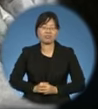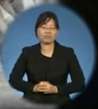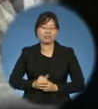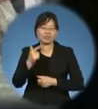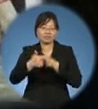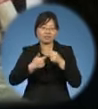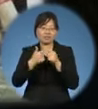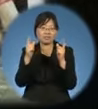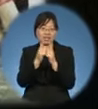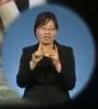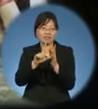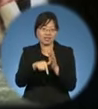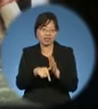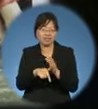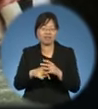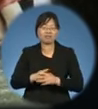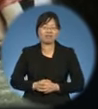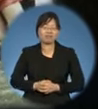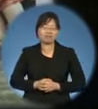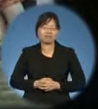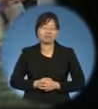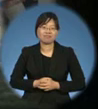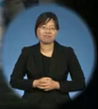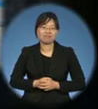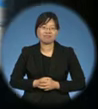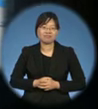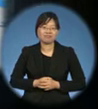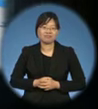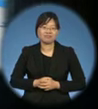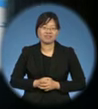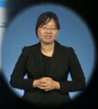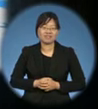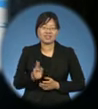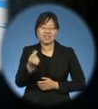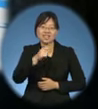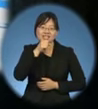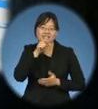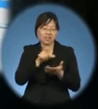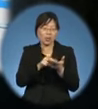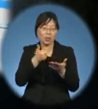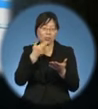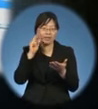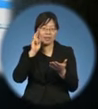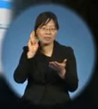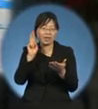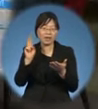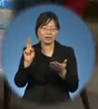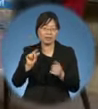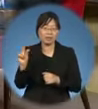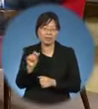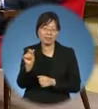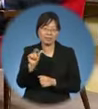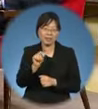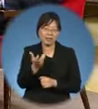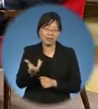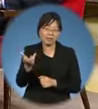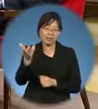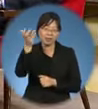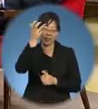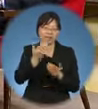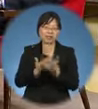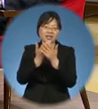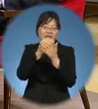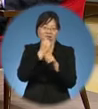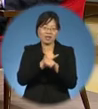6년째 되더네. 네. 그러니까 아마 그런 기록은 없을 거예요. 그렇죠. 그렇죠. 빨랐어요. 그만큼